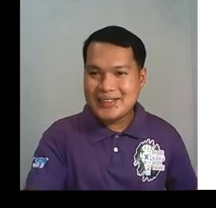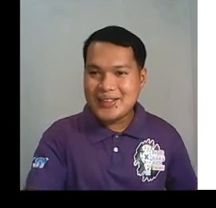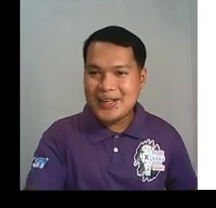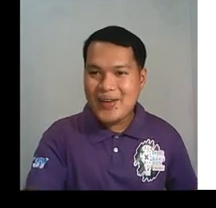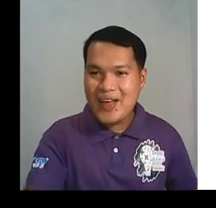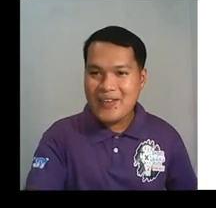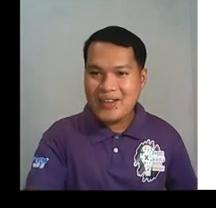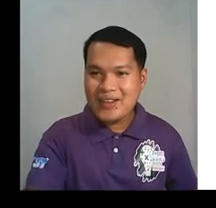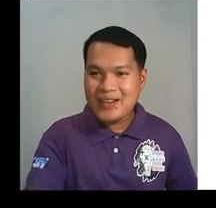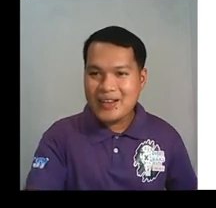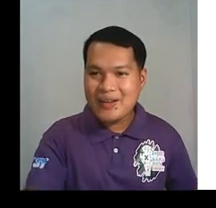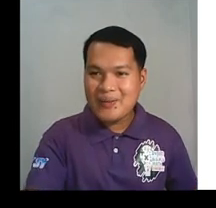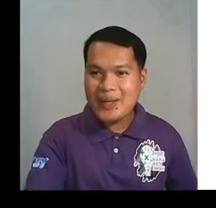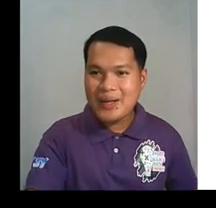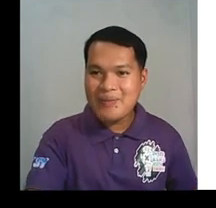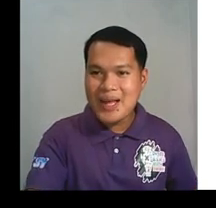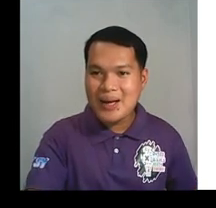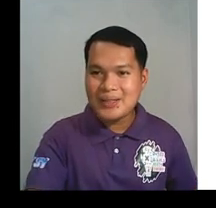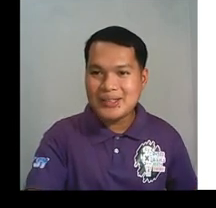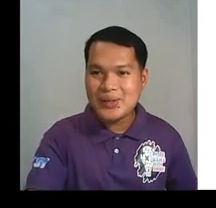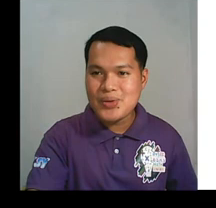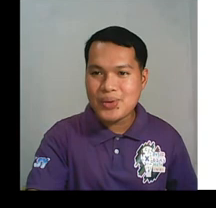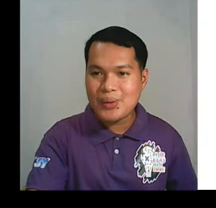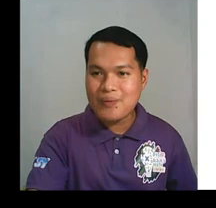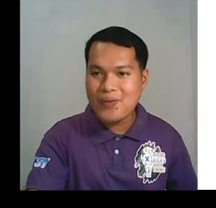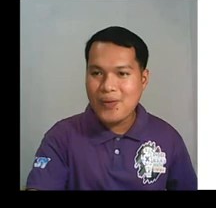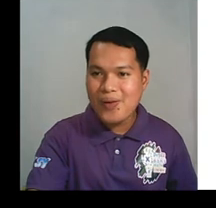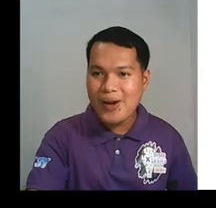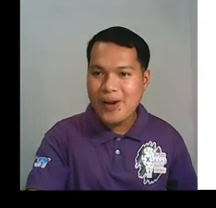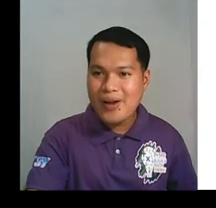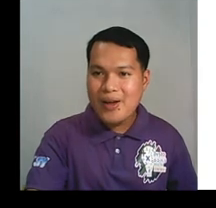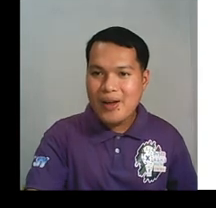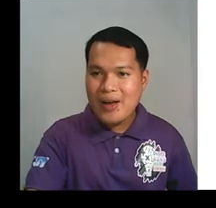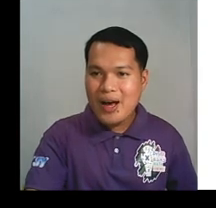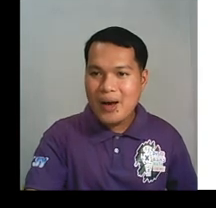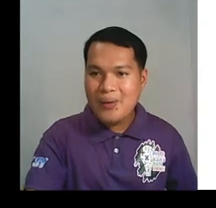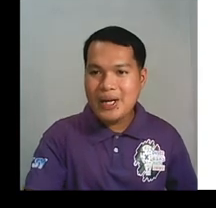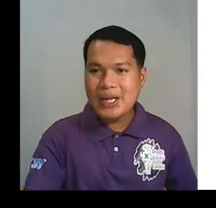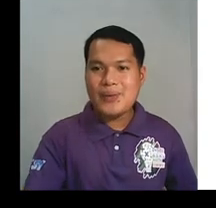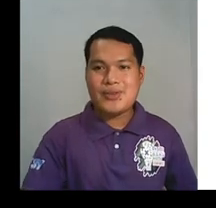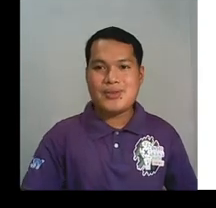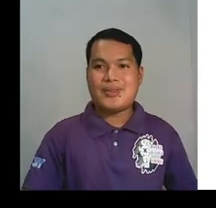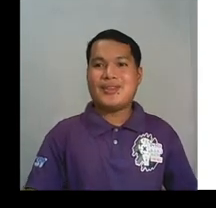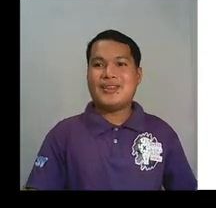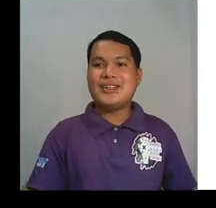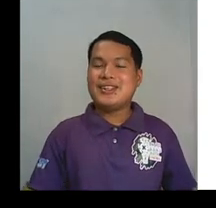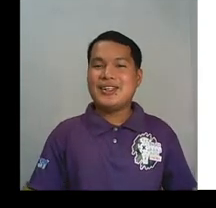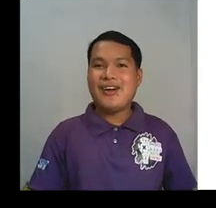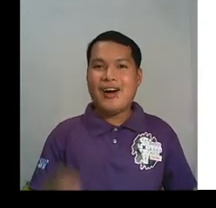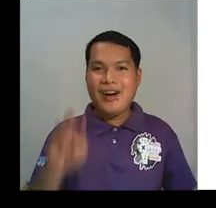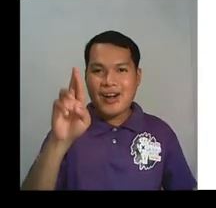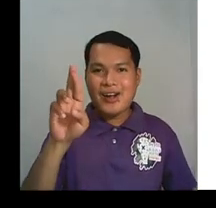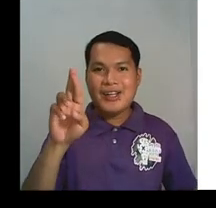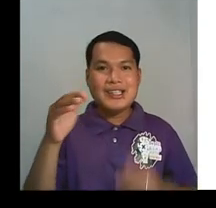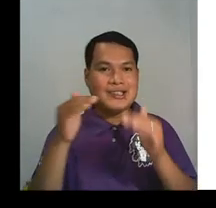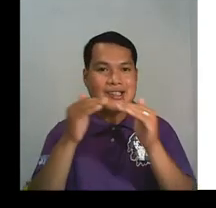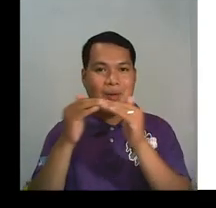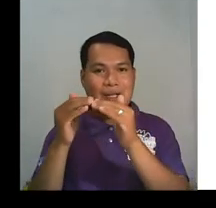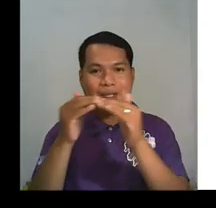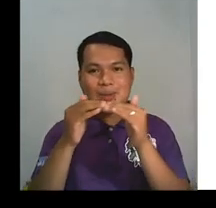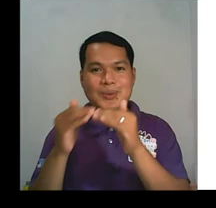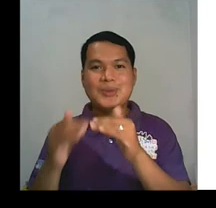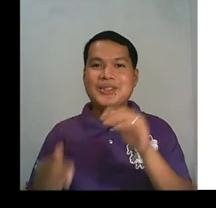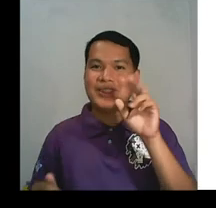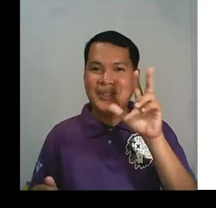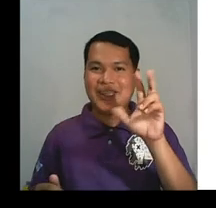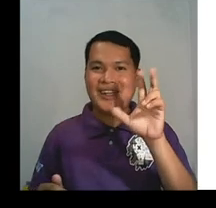So, there you have it. We have now the solution for our equation. R is